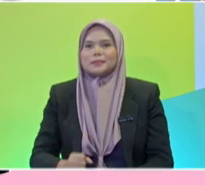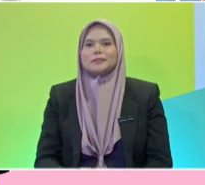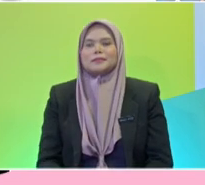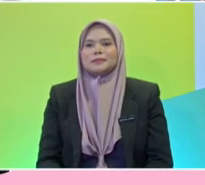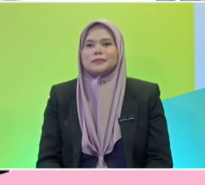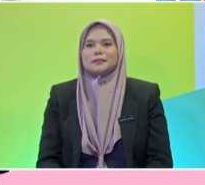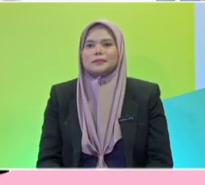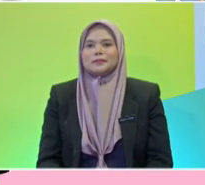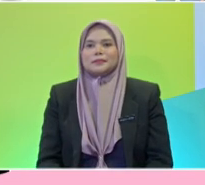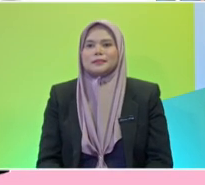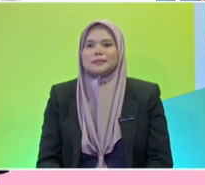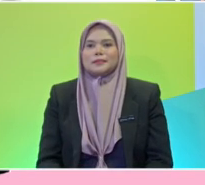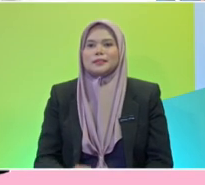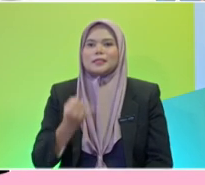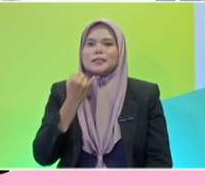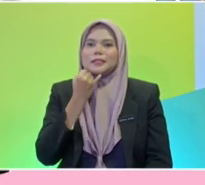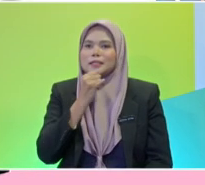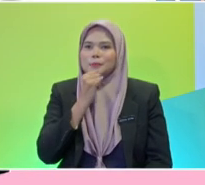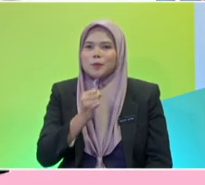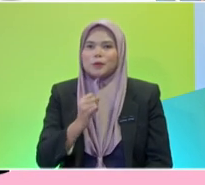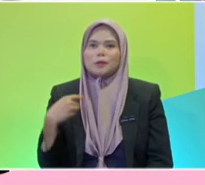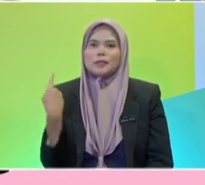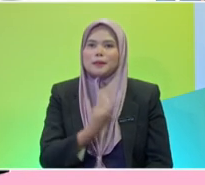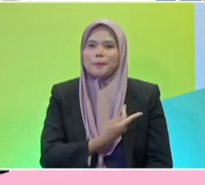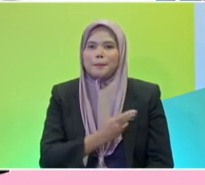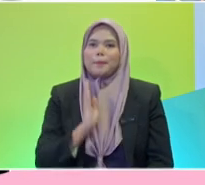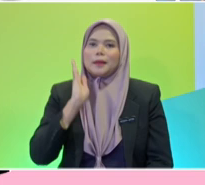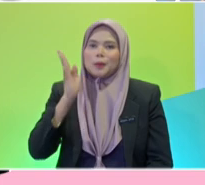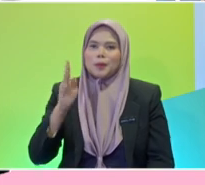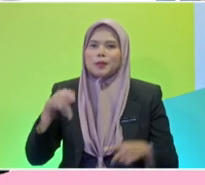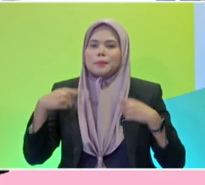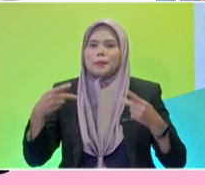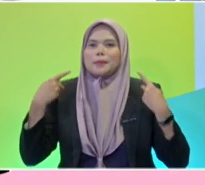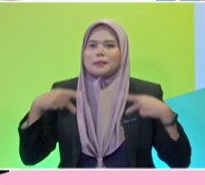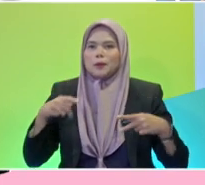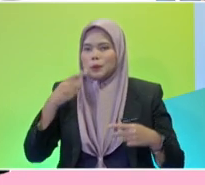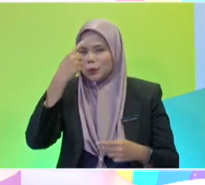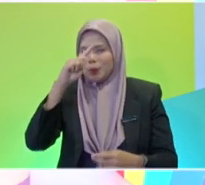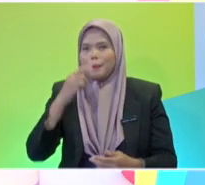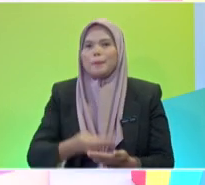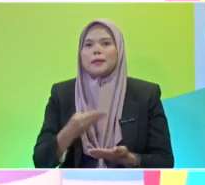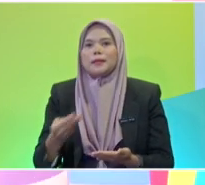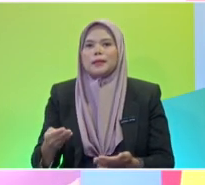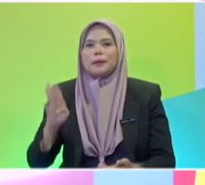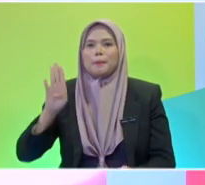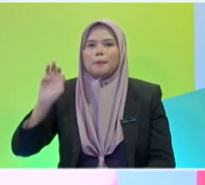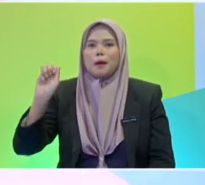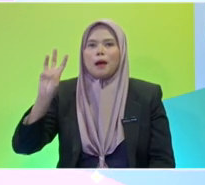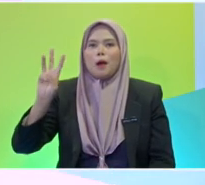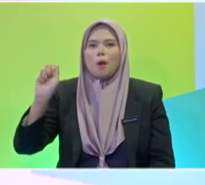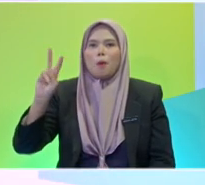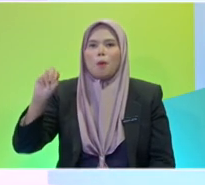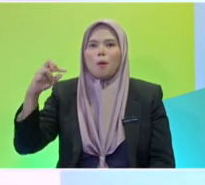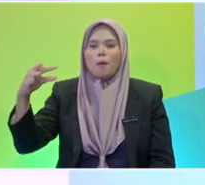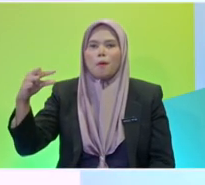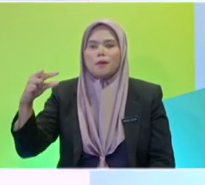ibu kita perlu ke pasar untuk membeli Bawang Putih Bawang Merah dan Bawang besar quantity bahwa yang kita perlukan adalah